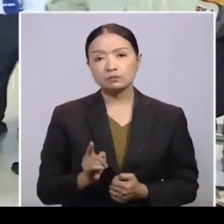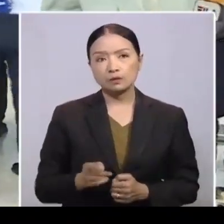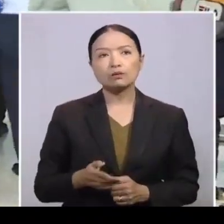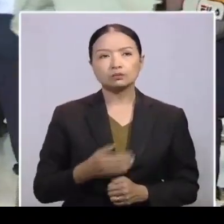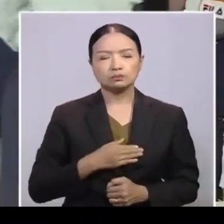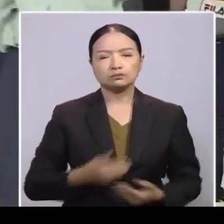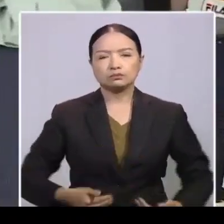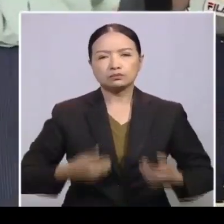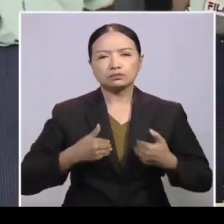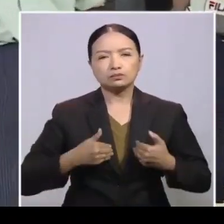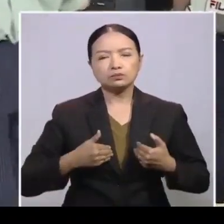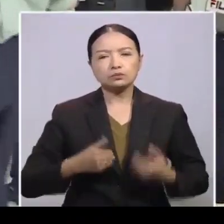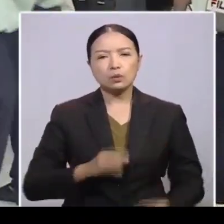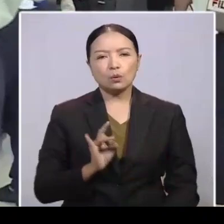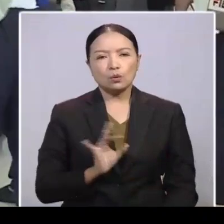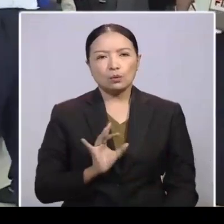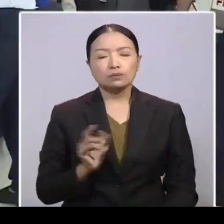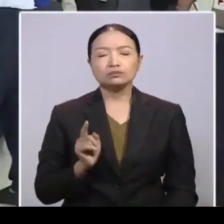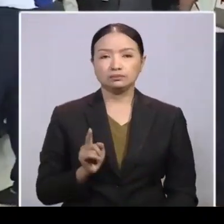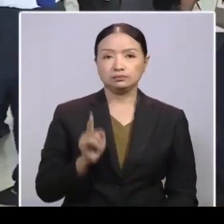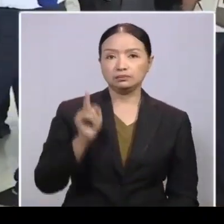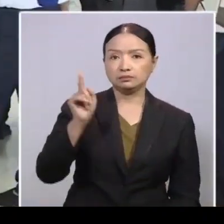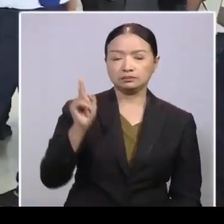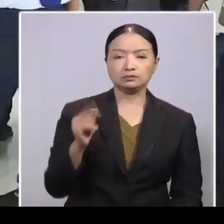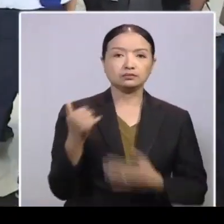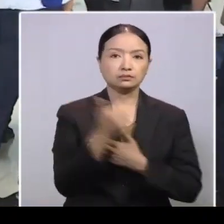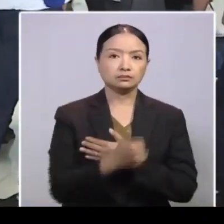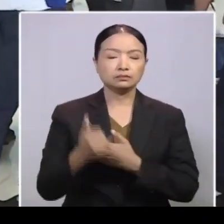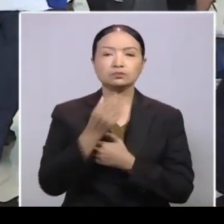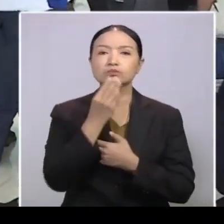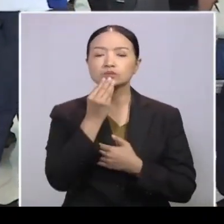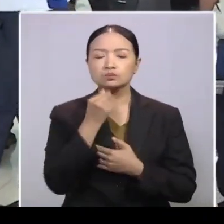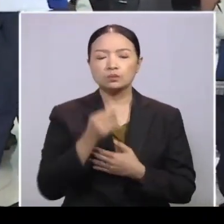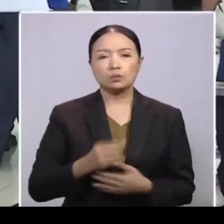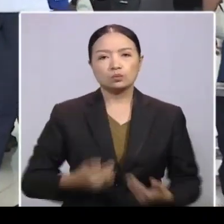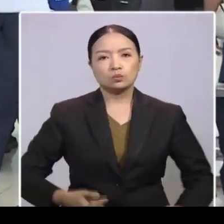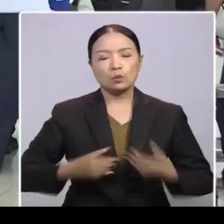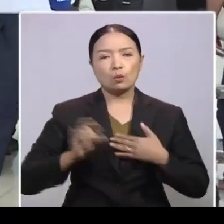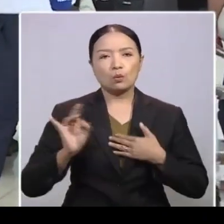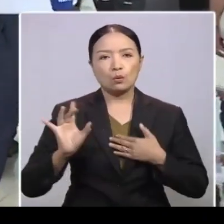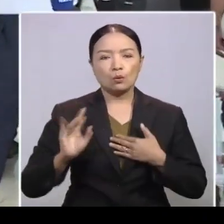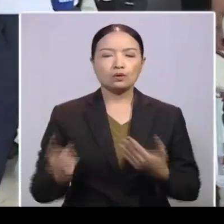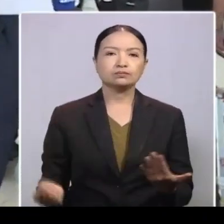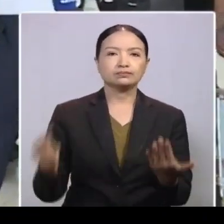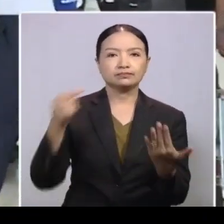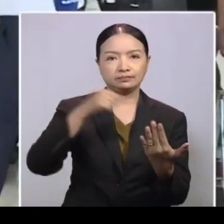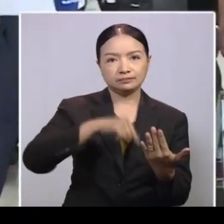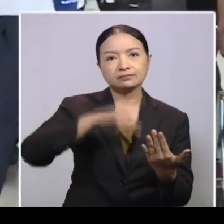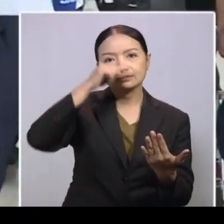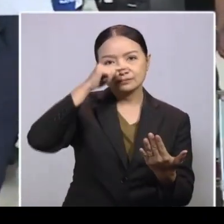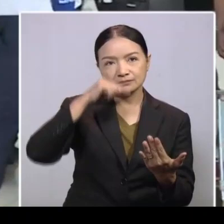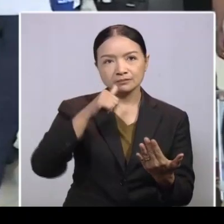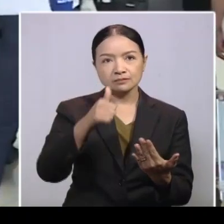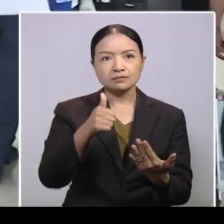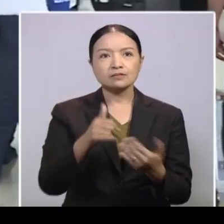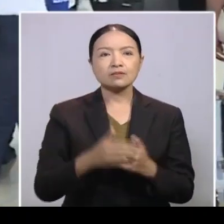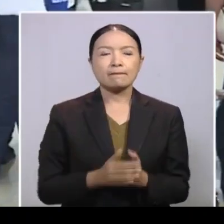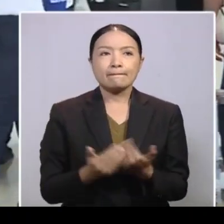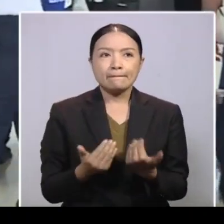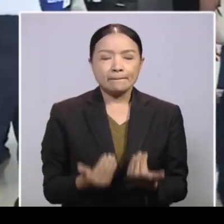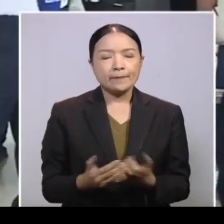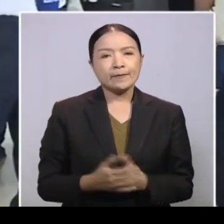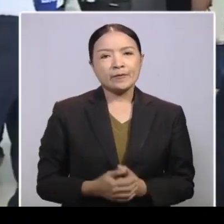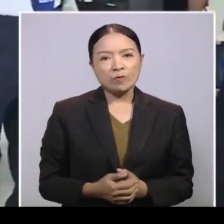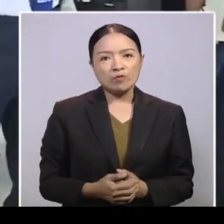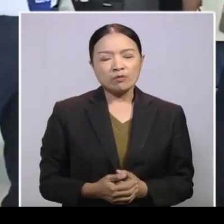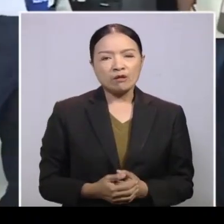อดตายนะครับจากเหตุการณ์ความไม่สงบที่อิสราเอลเอาชีวิตรอดกลับมาได้นะครับก็บรรยากาศในขณะนี้นะครับก็ต้องบอกว่